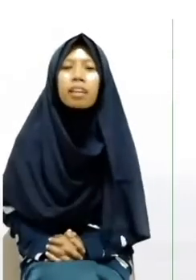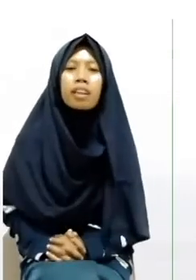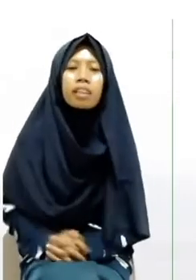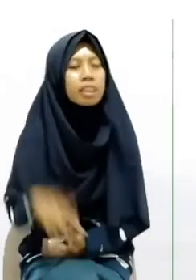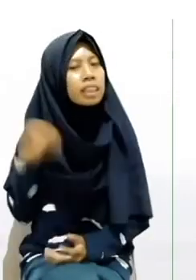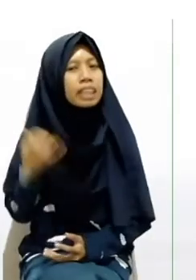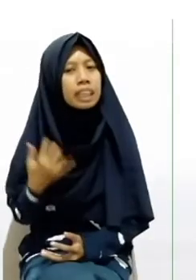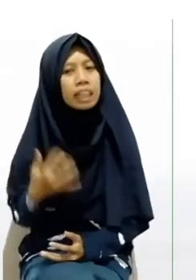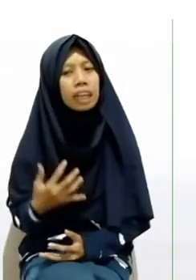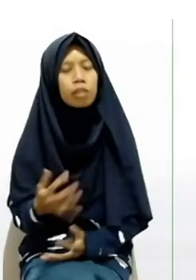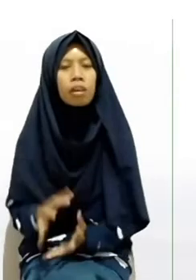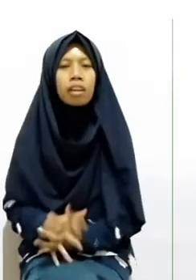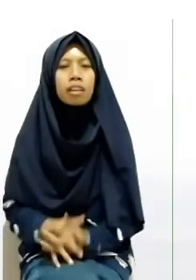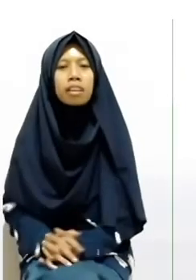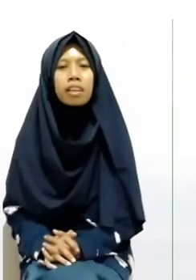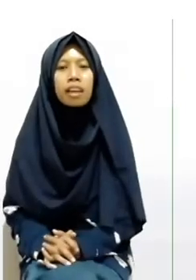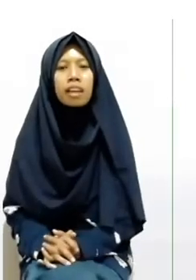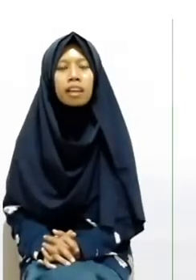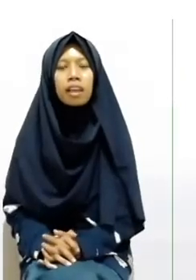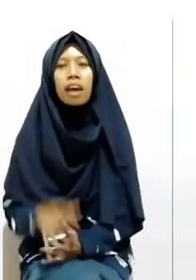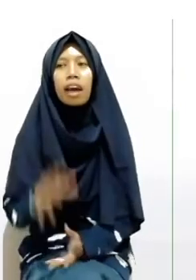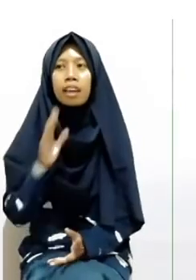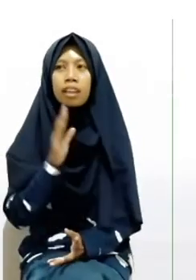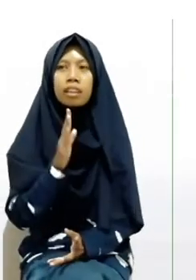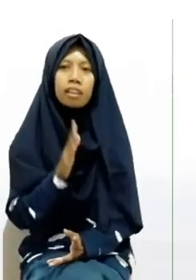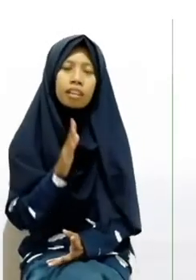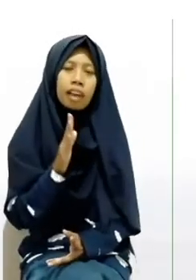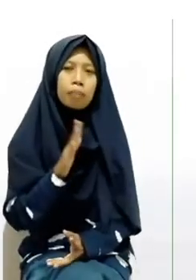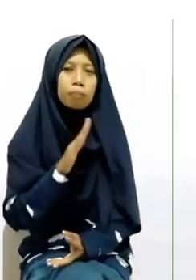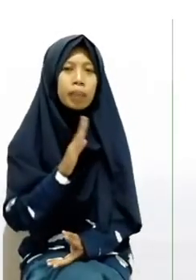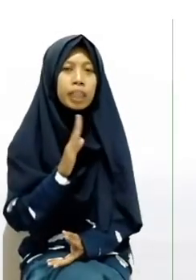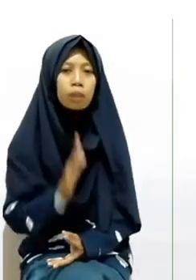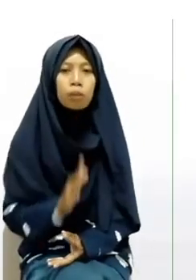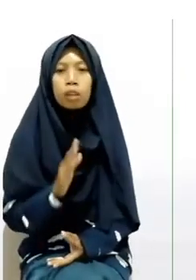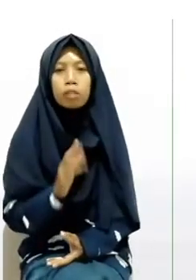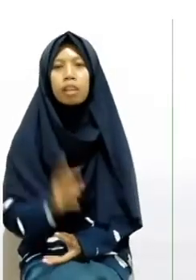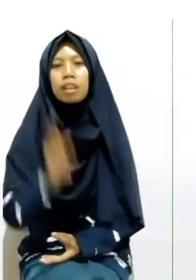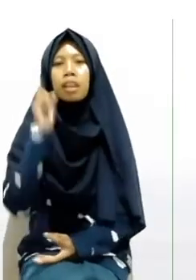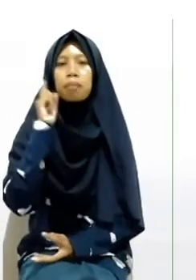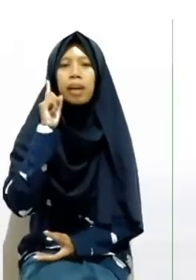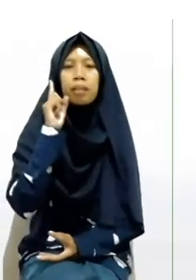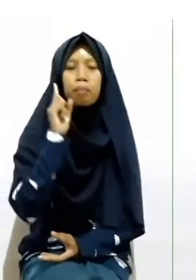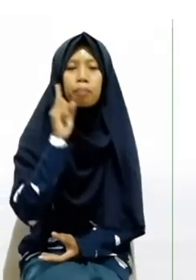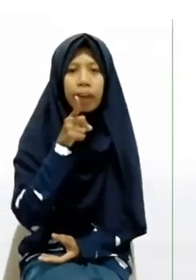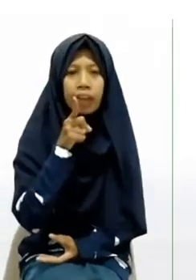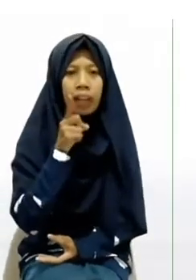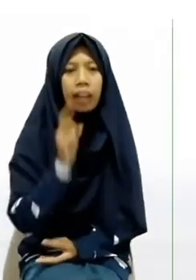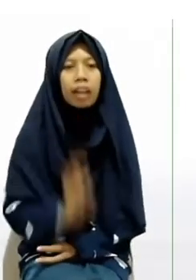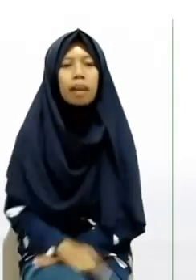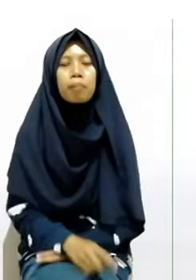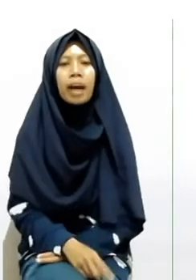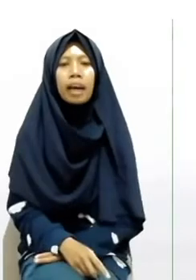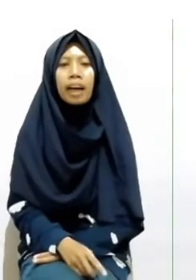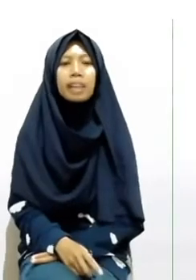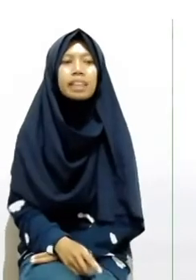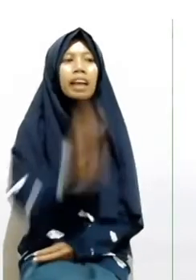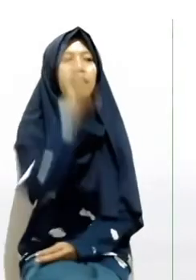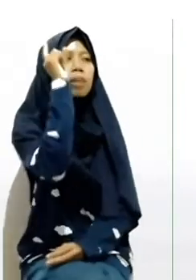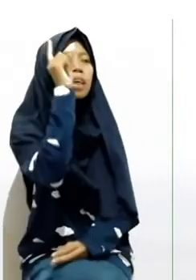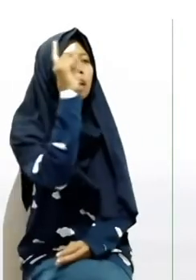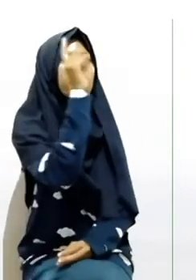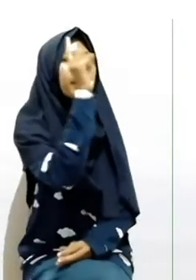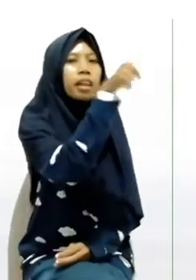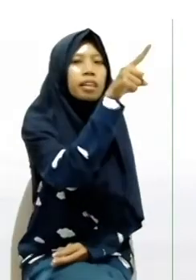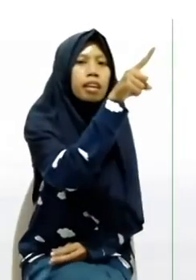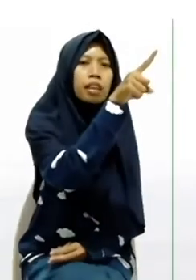Vinales kedengeran suaranya Zain karena di tetap pintu itu terdapat Bell maka